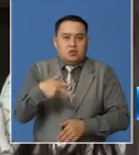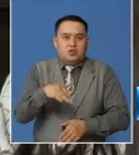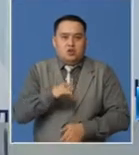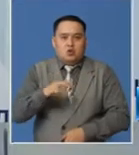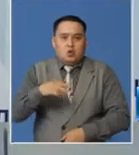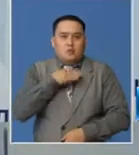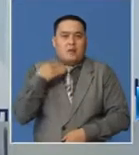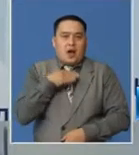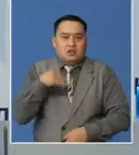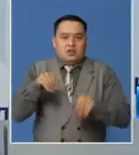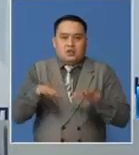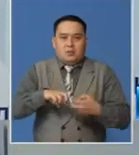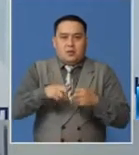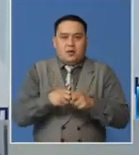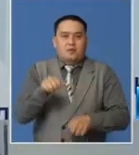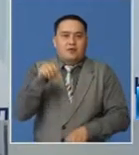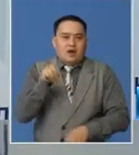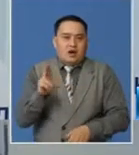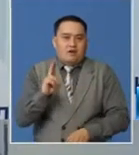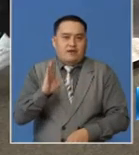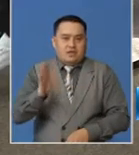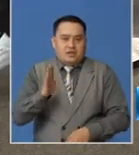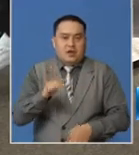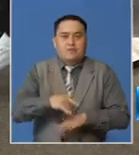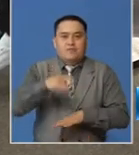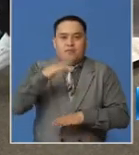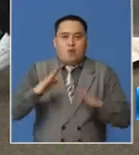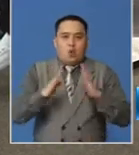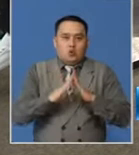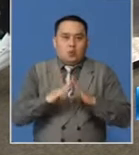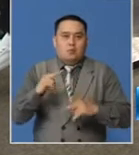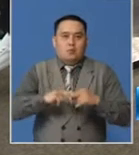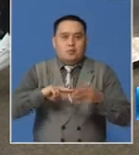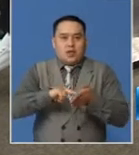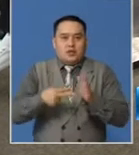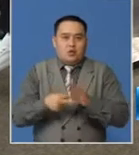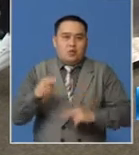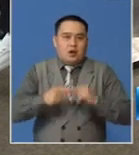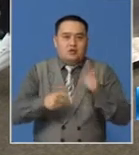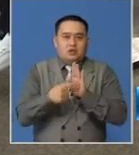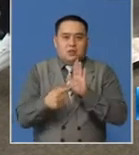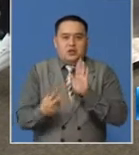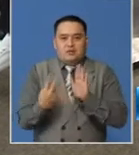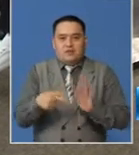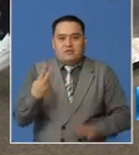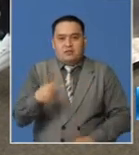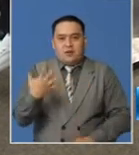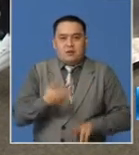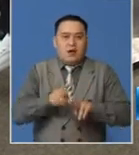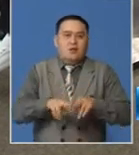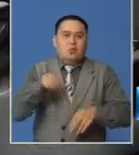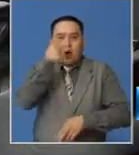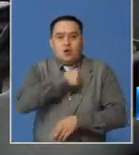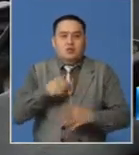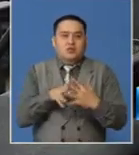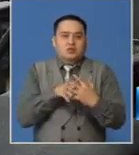тонн мяса. Решается и квартирный вопрос. Сразу 8 многоэтажных жилых домов планируют построить по программе 7-20-25. Уже в этом